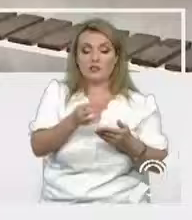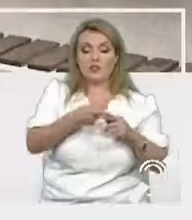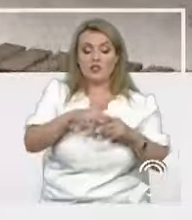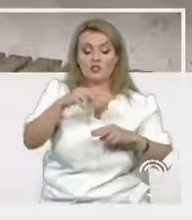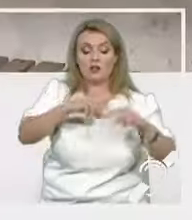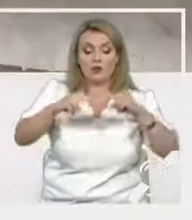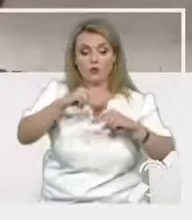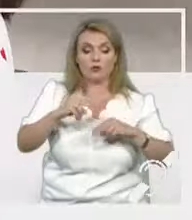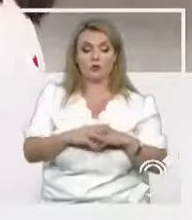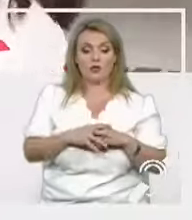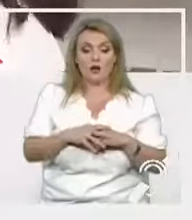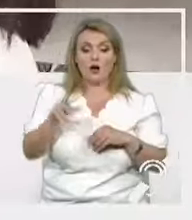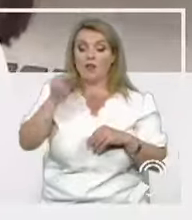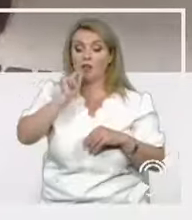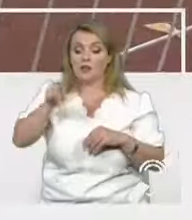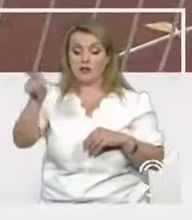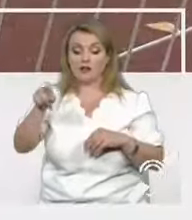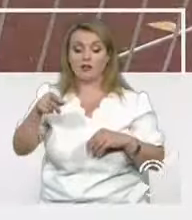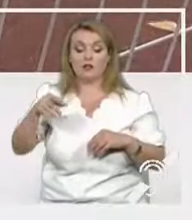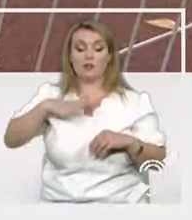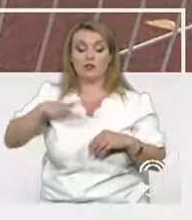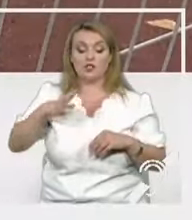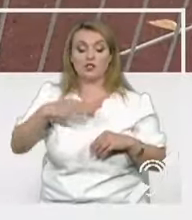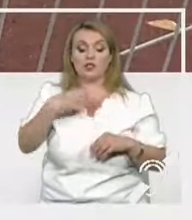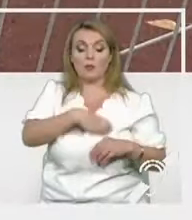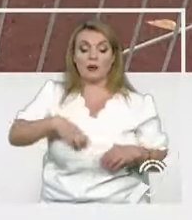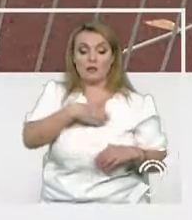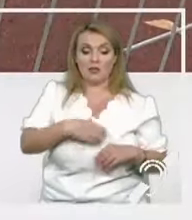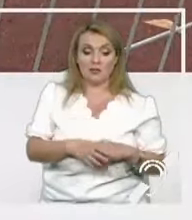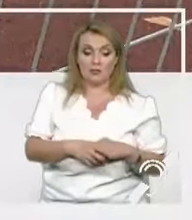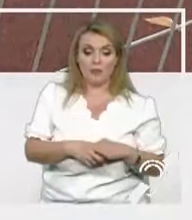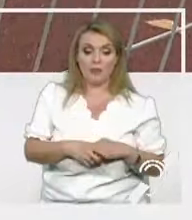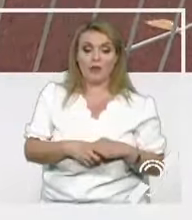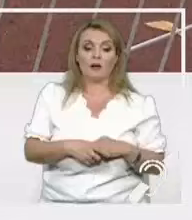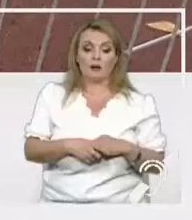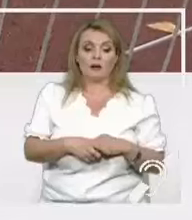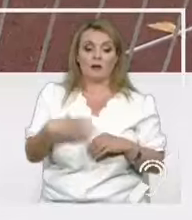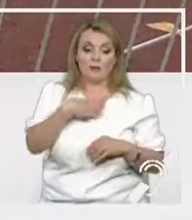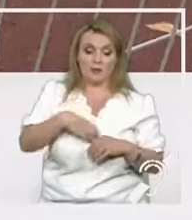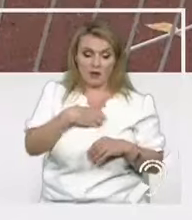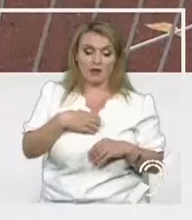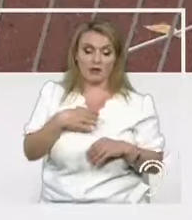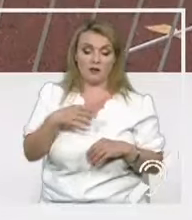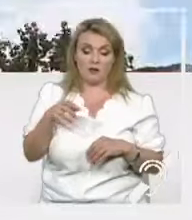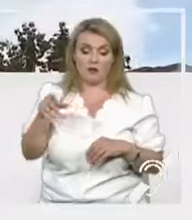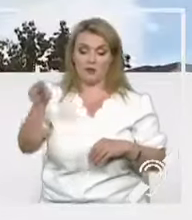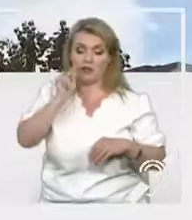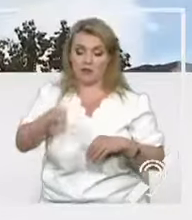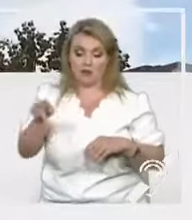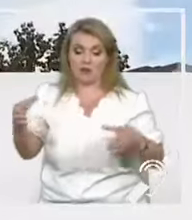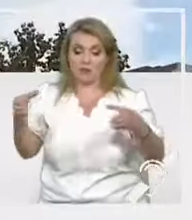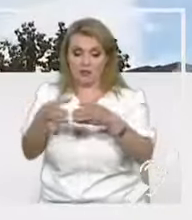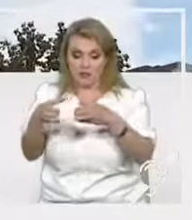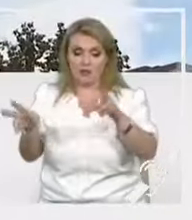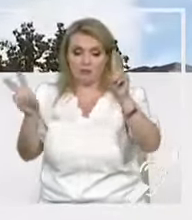este partidul care a fost, partidul Pobeda, nu știu. Nu este la balanța primăriei. Dar ați dat autorizație